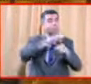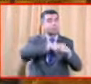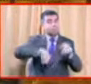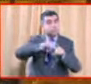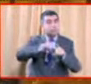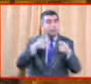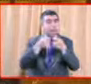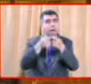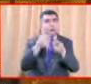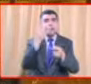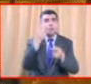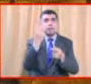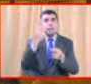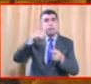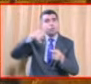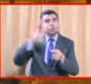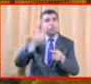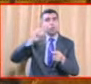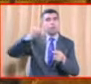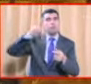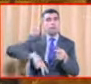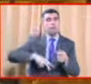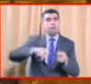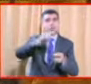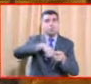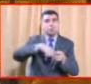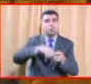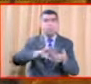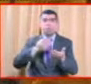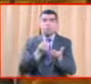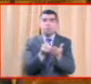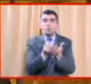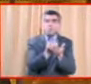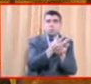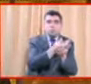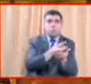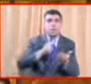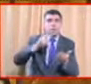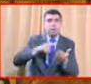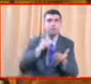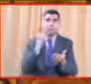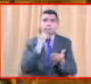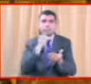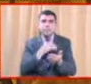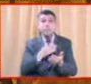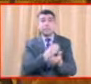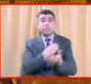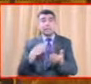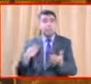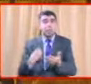هذه الشبكة بالمنطقة لأن نظرا لمفعولها في الاستعجالات الصحية